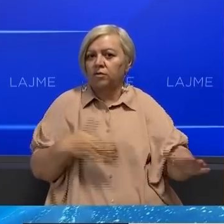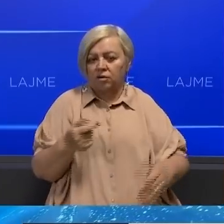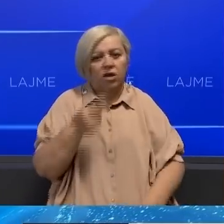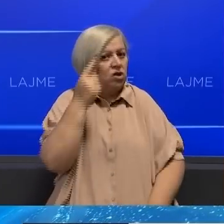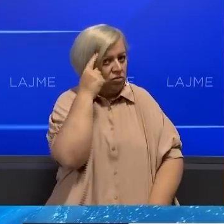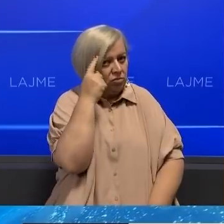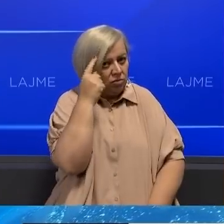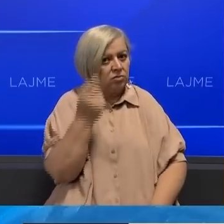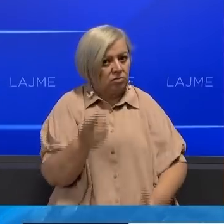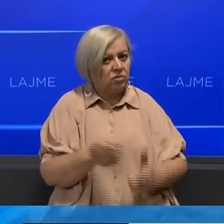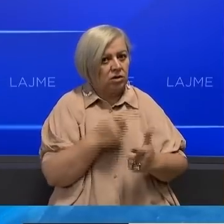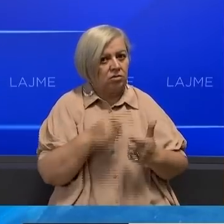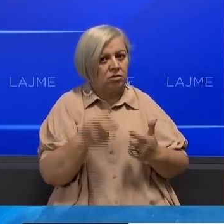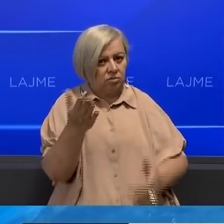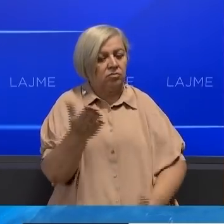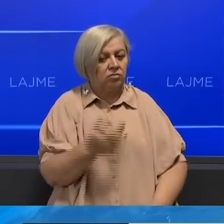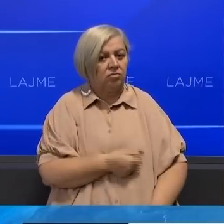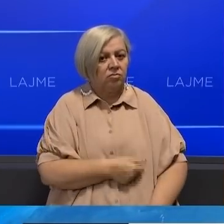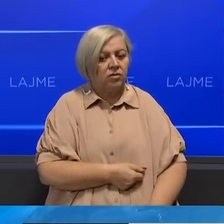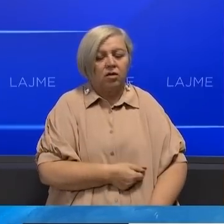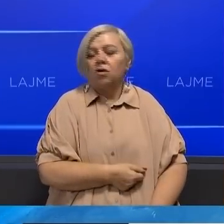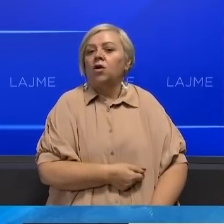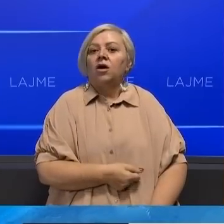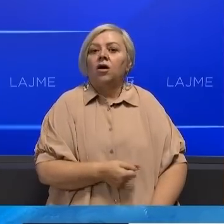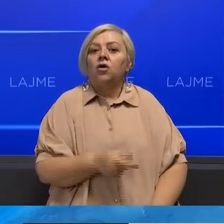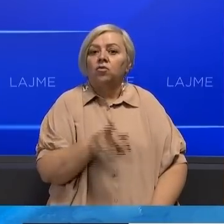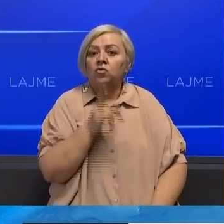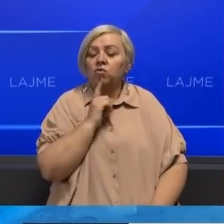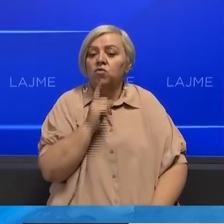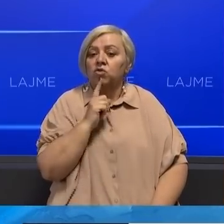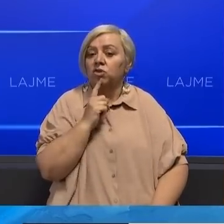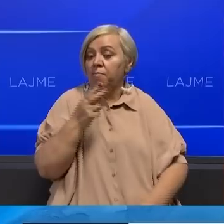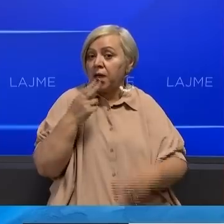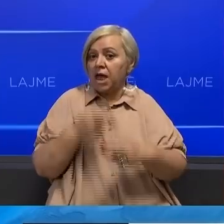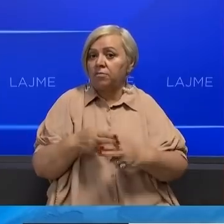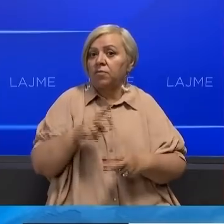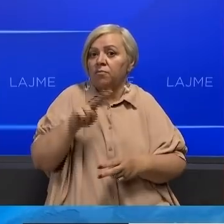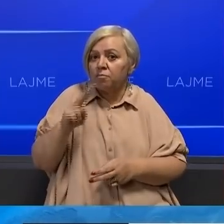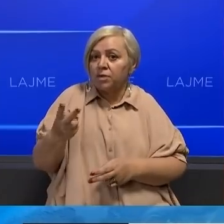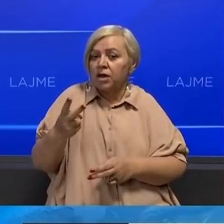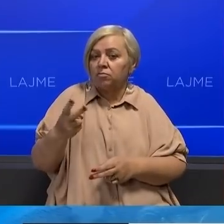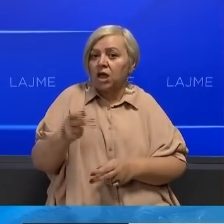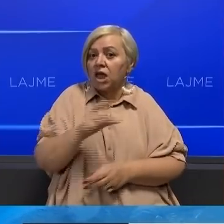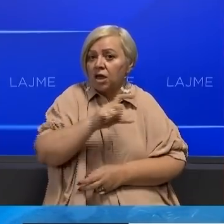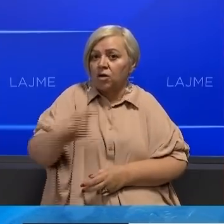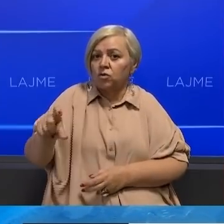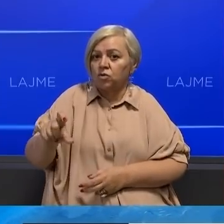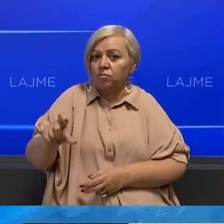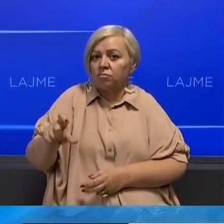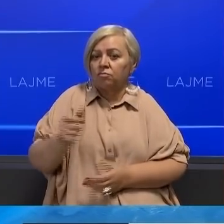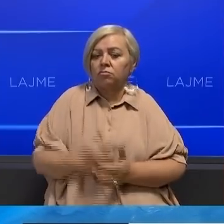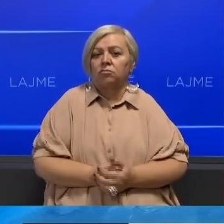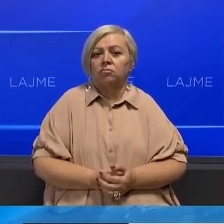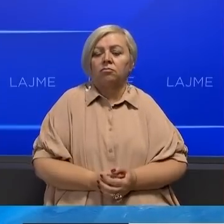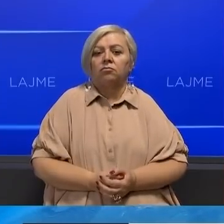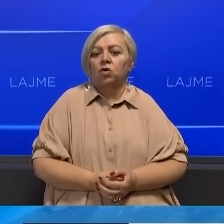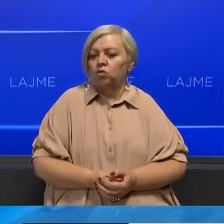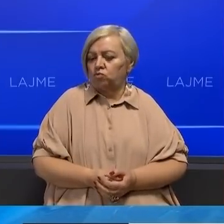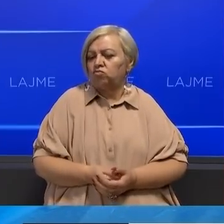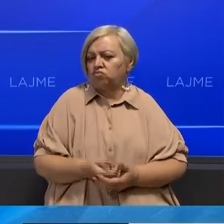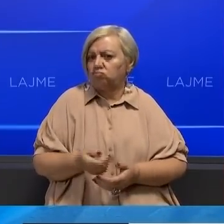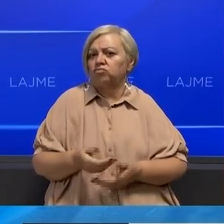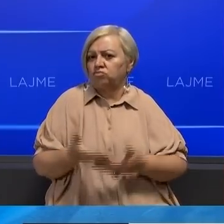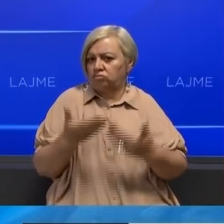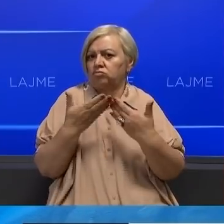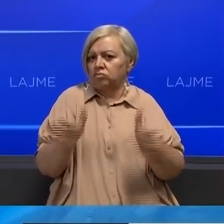din, Zoti Mirsad, që është dikush me emër, me mbi emër, i akuzun për sishin, urnoj edhe thuje